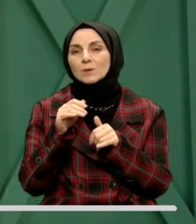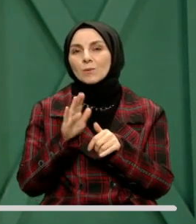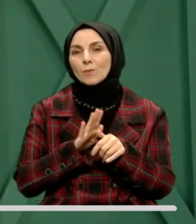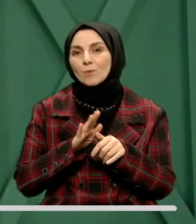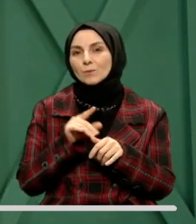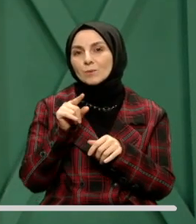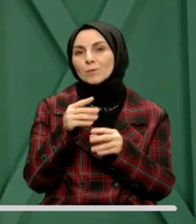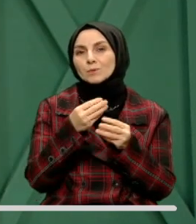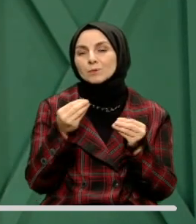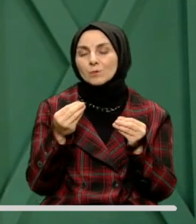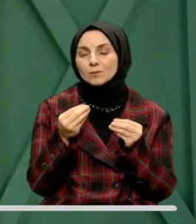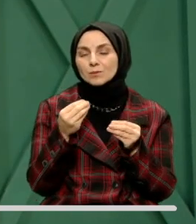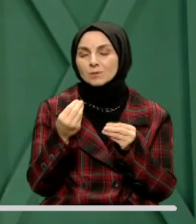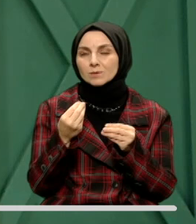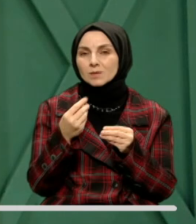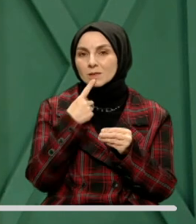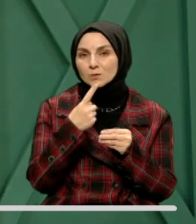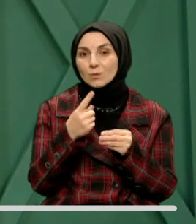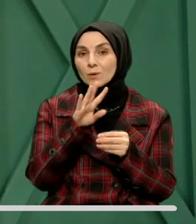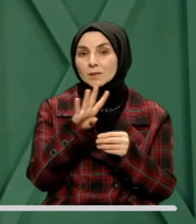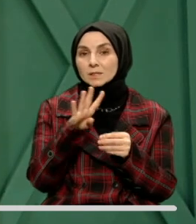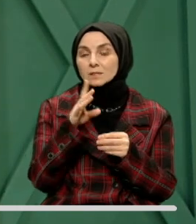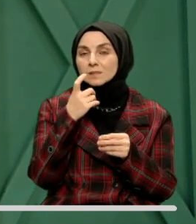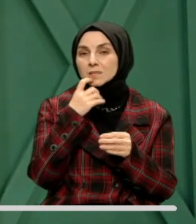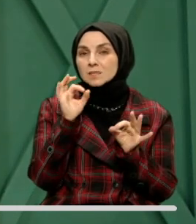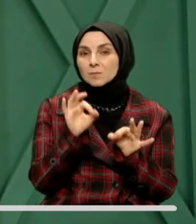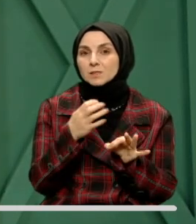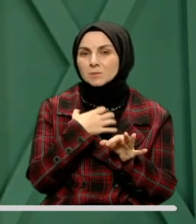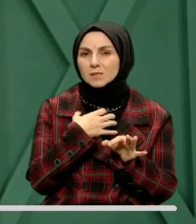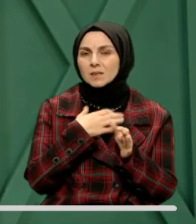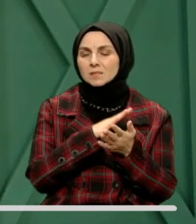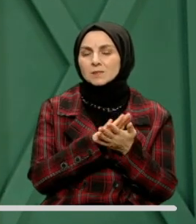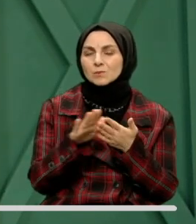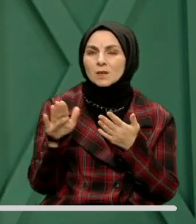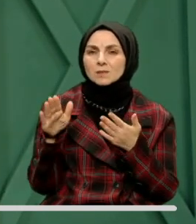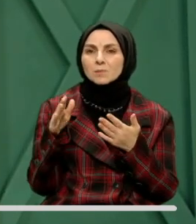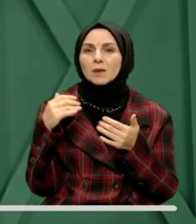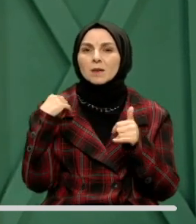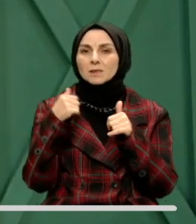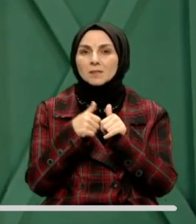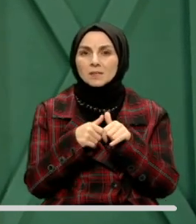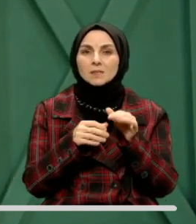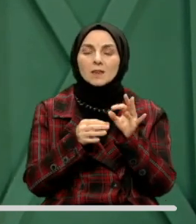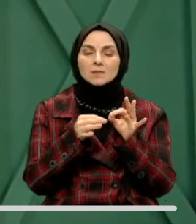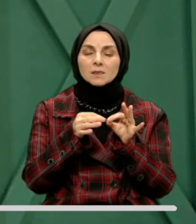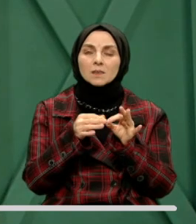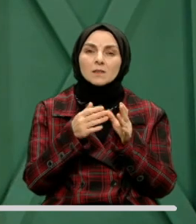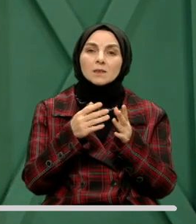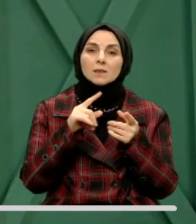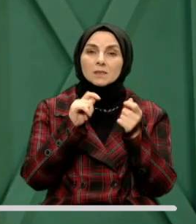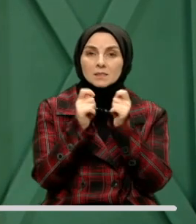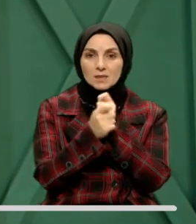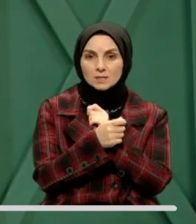gelmiş mesela? 40 yaşından sonra başlamış kendisini yenilemeye, birey olmaya. Ondan öncesinde hep anlatıyor